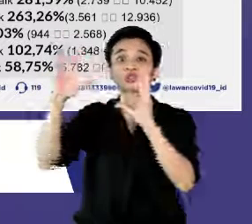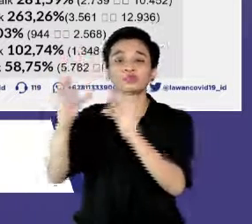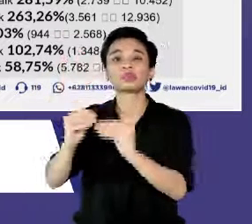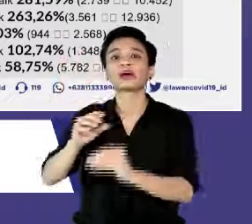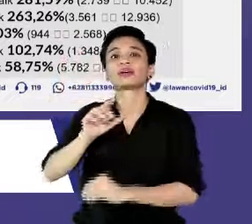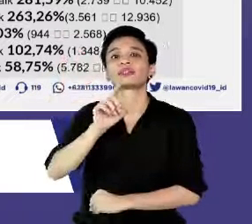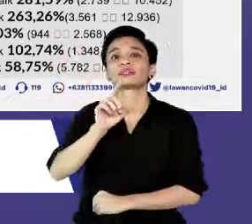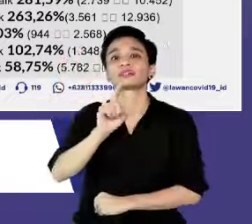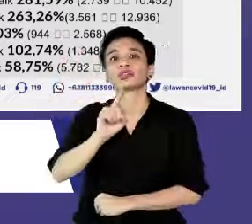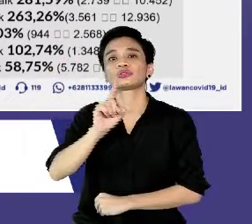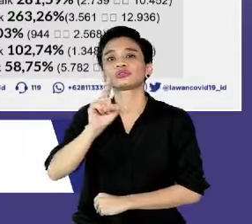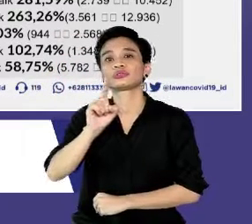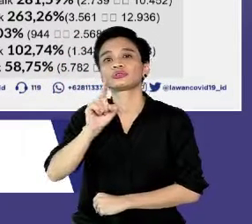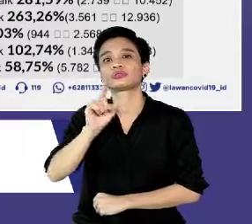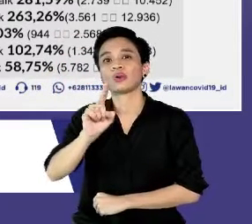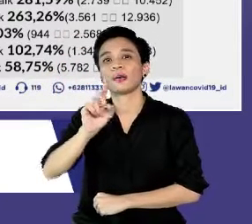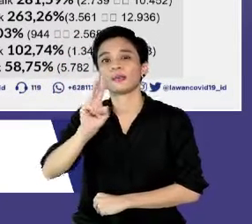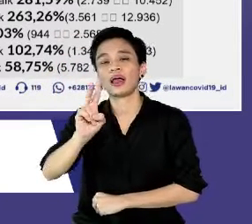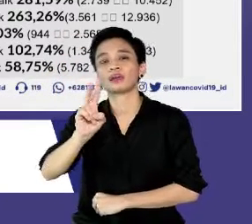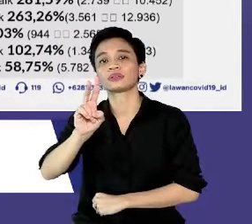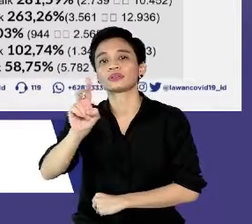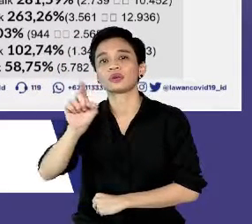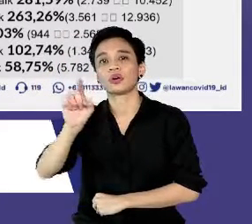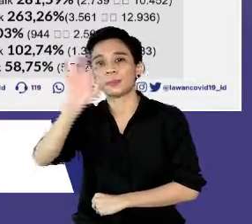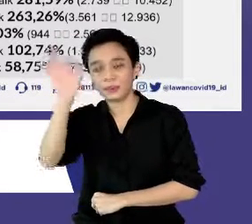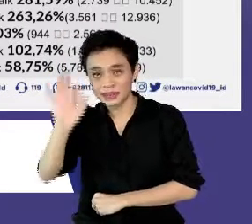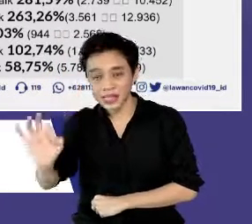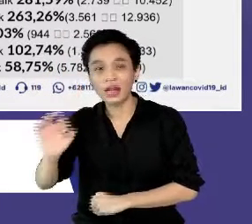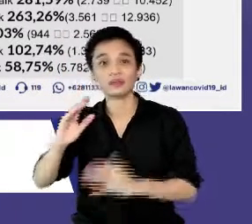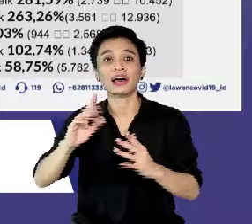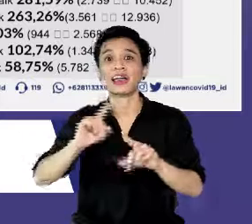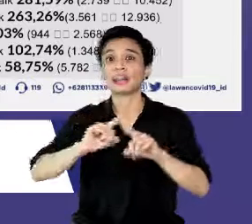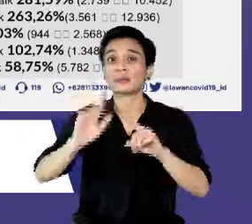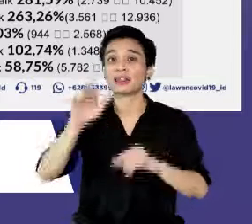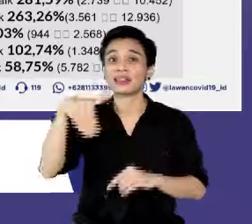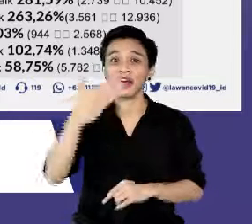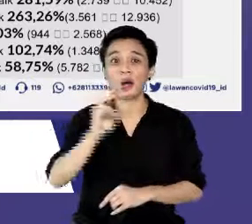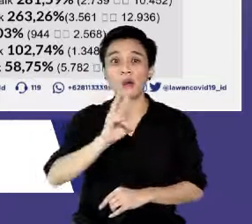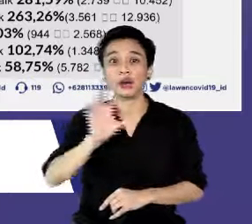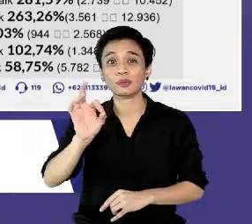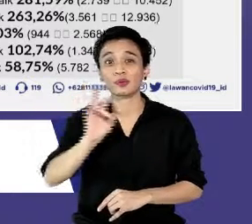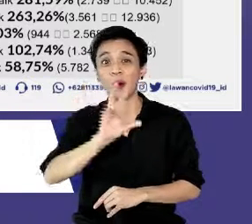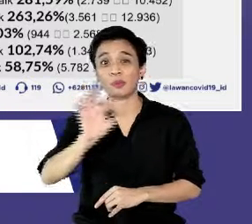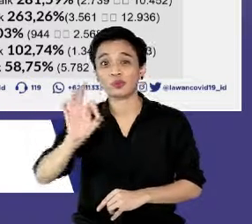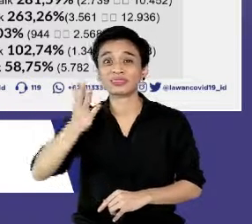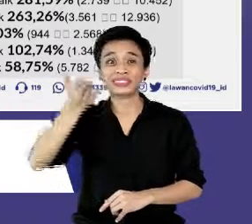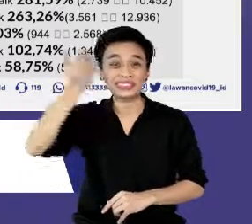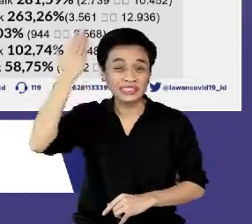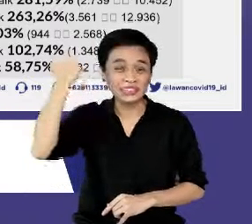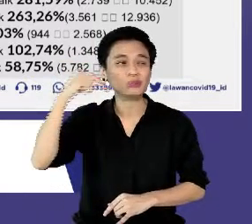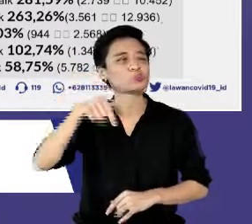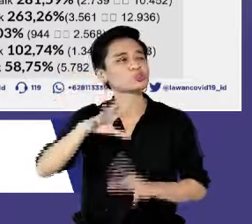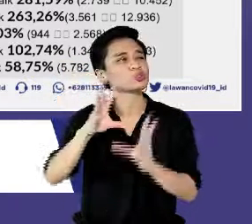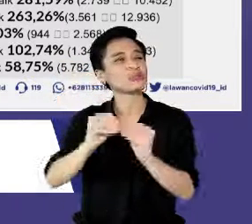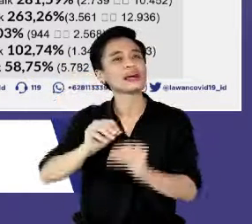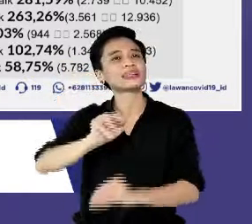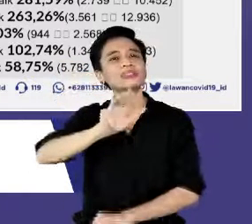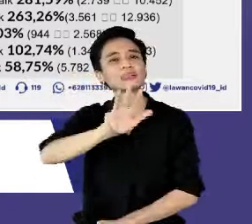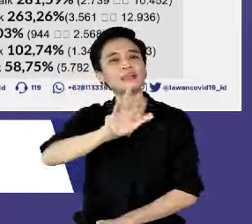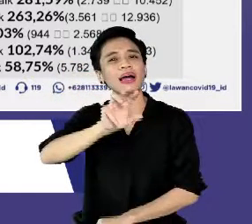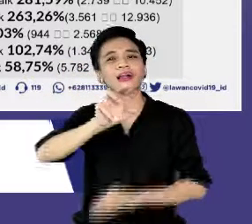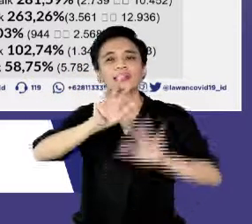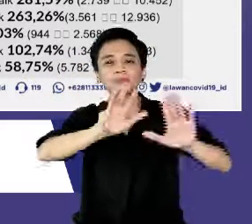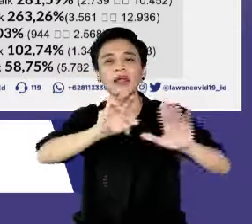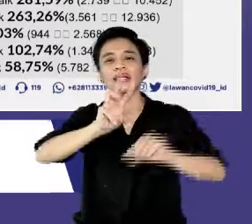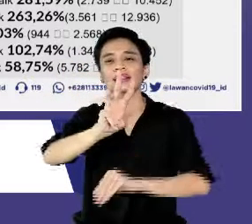112.com A22 persen sedangkan kenaikan kasus pada tahun 2020 adalah sebesar 93,9